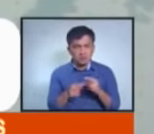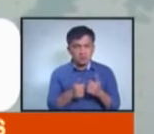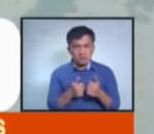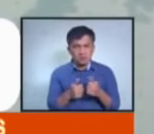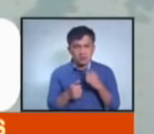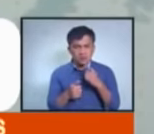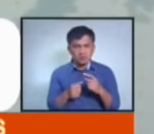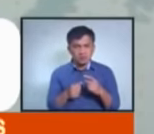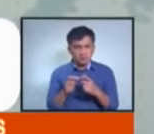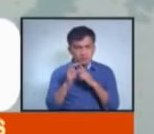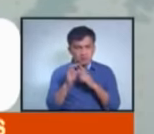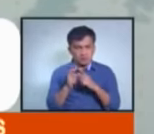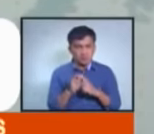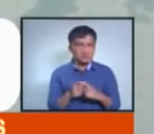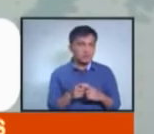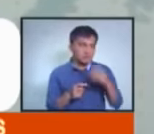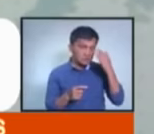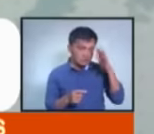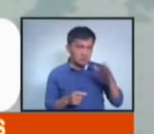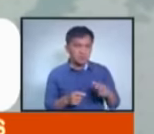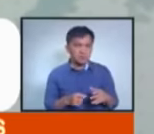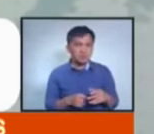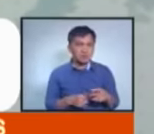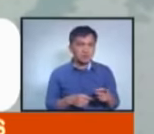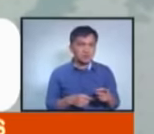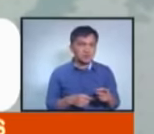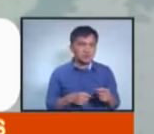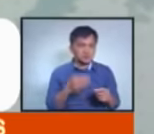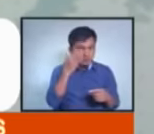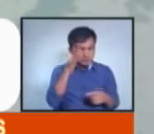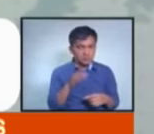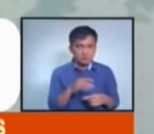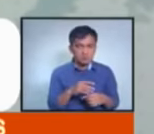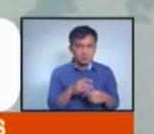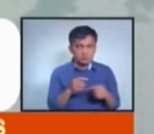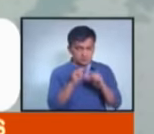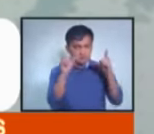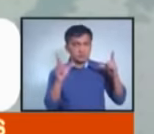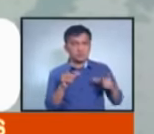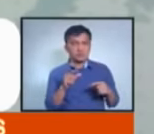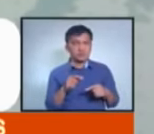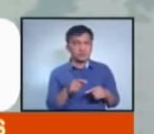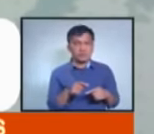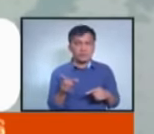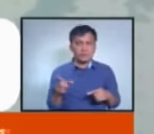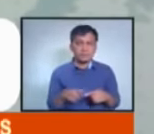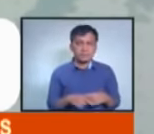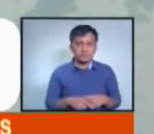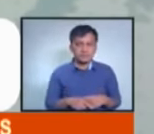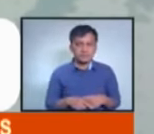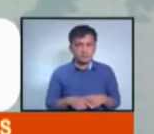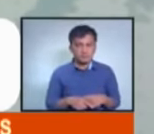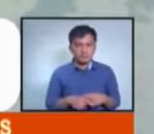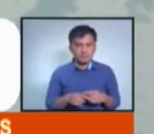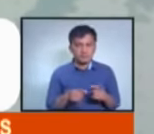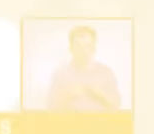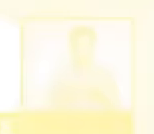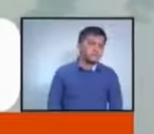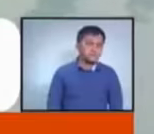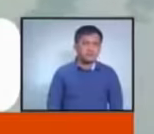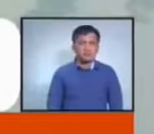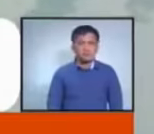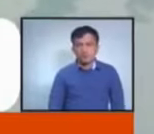traffic at pinagbumura niya. Hindi ko po alam yan. Hindi ko nga po kilala yan eh. Nagulat nga po ko sa kanyang reaction. Nagabilang po namin siya nakita